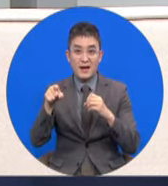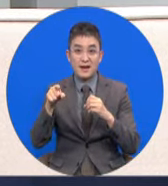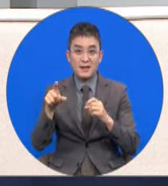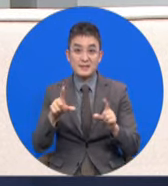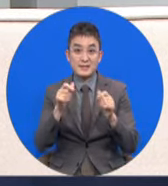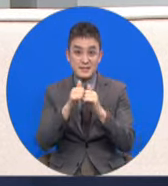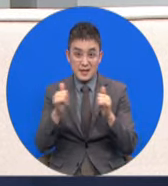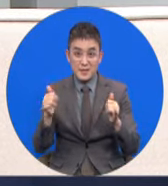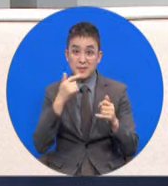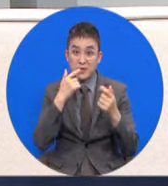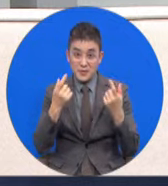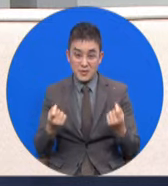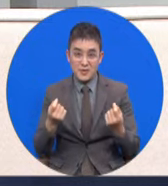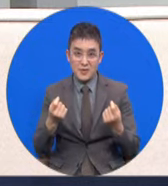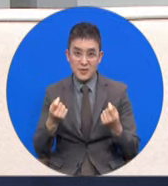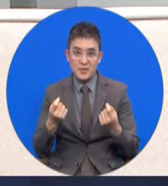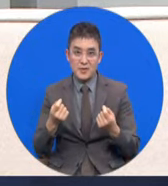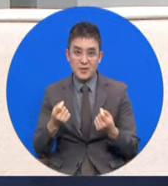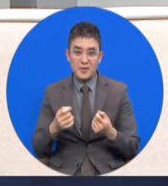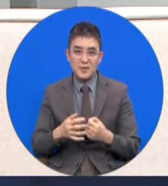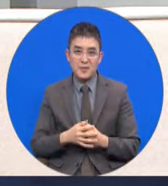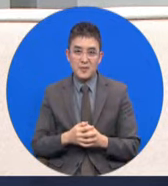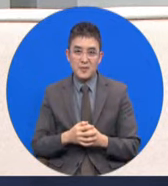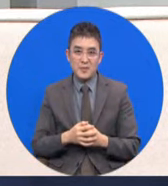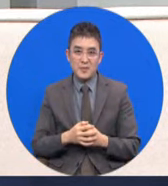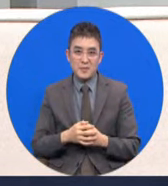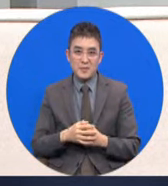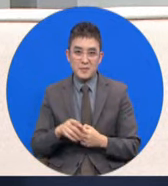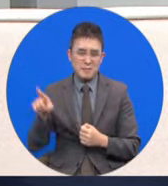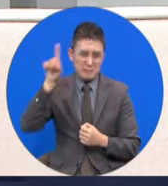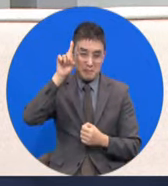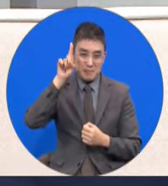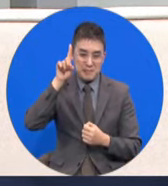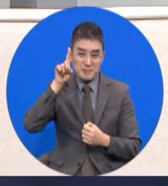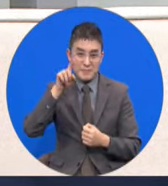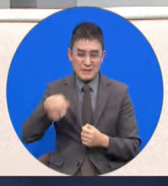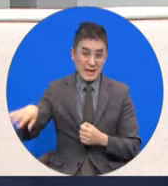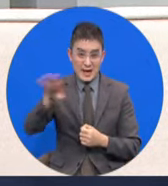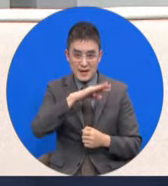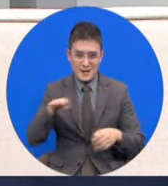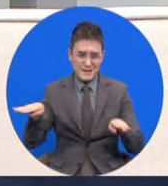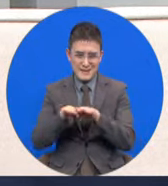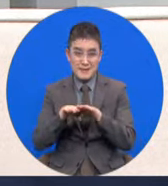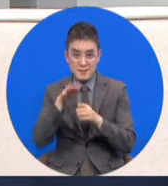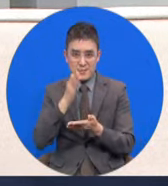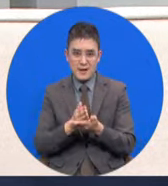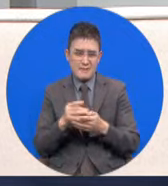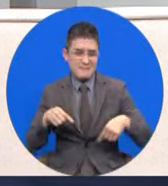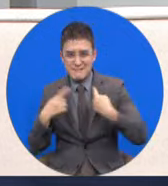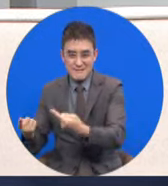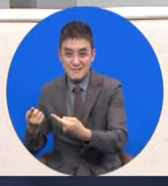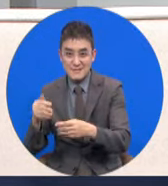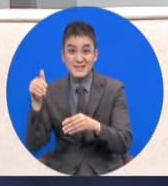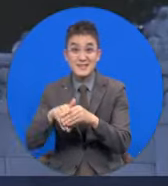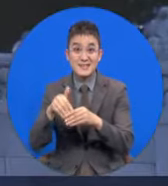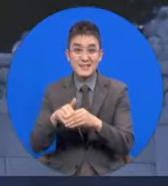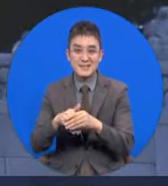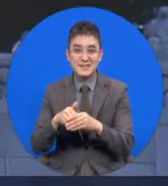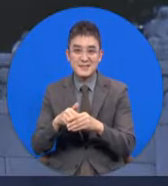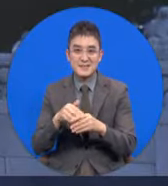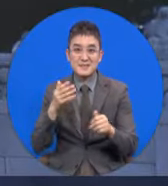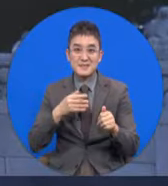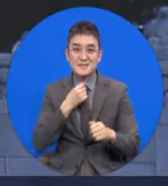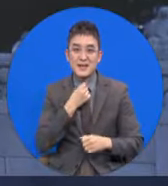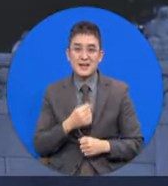마찬가지지만 진짜 한 분도 빠짐없이 거의 100% 가까운 투표율이 나왔으면 좋겠다는 생각이 듭니다. 자, 지금 이 중앙선관위 제가